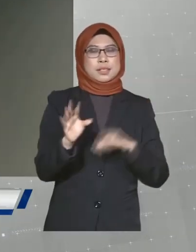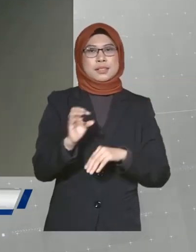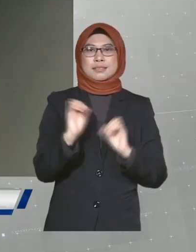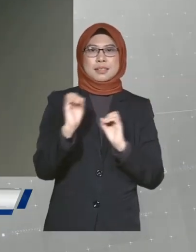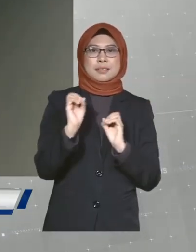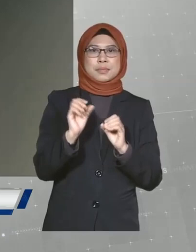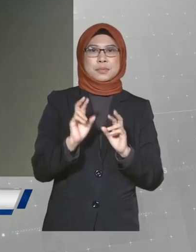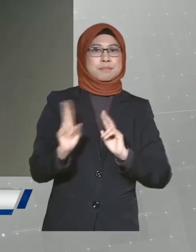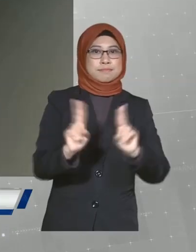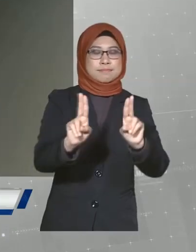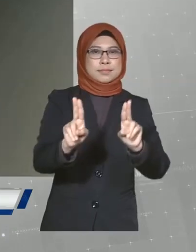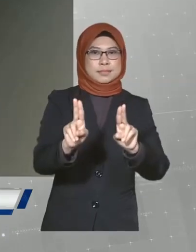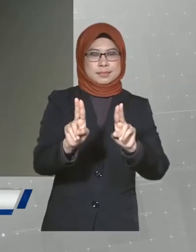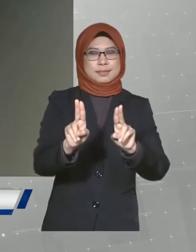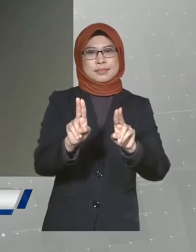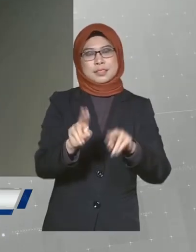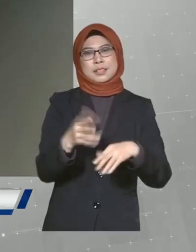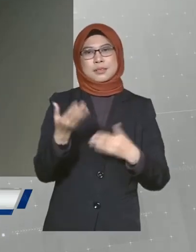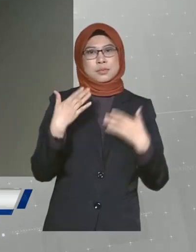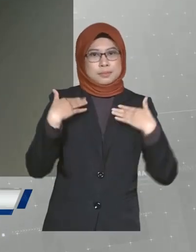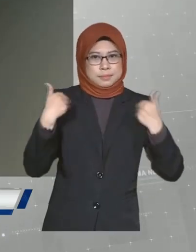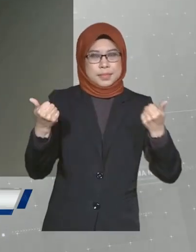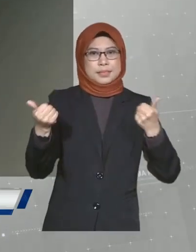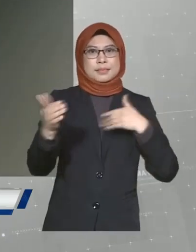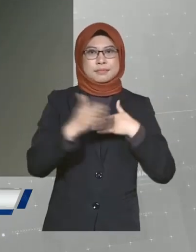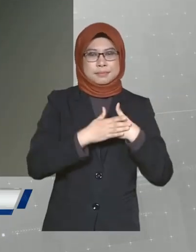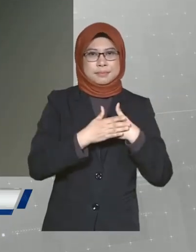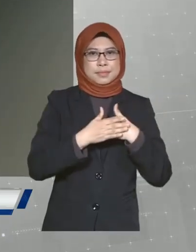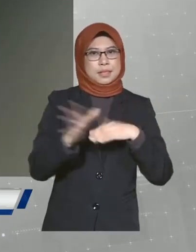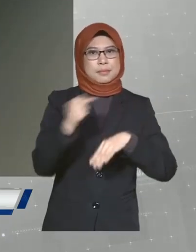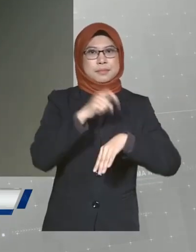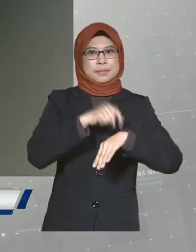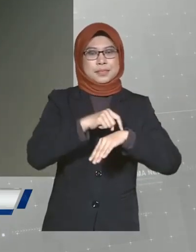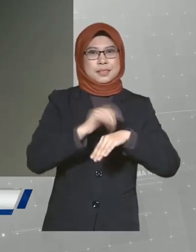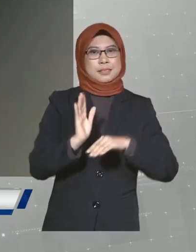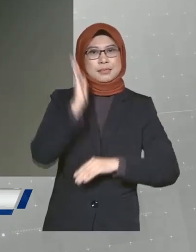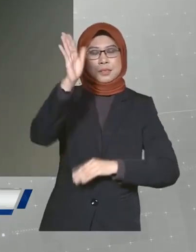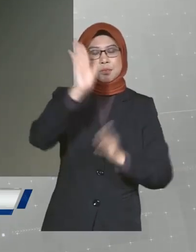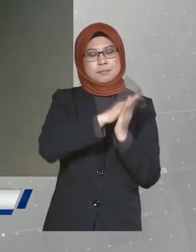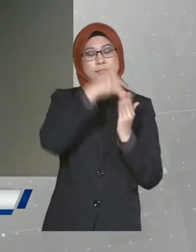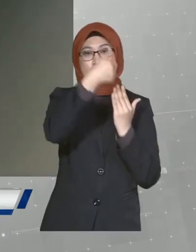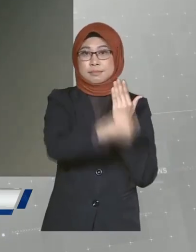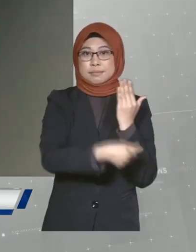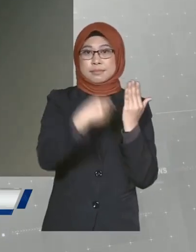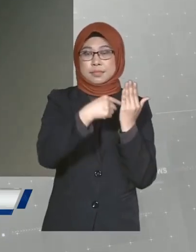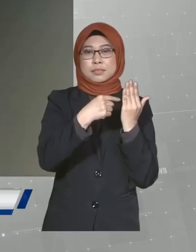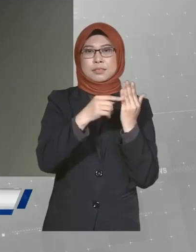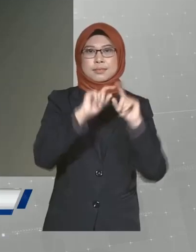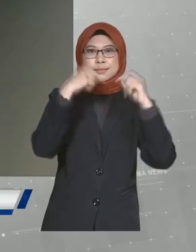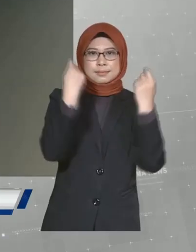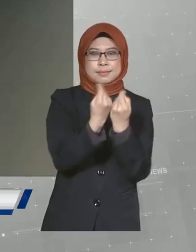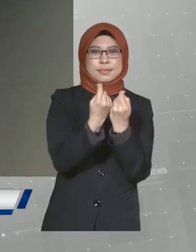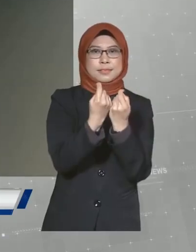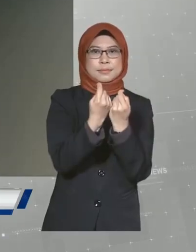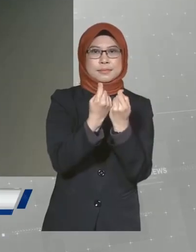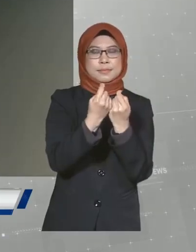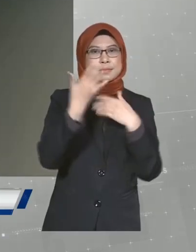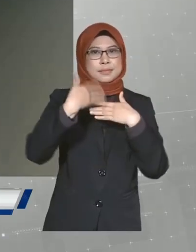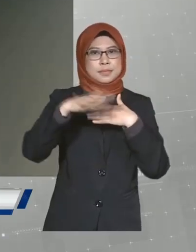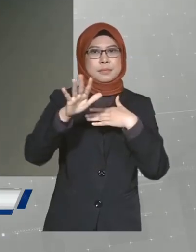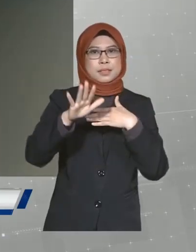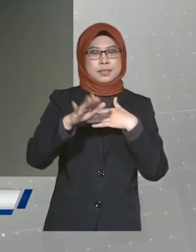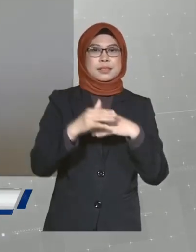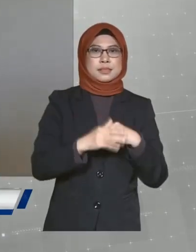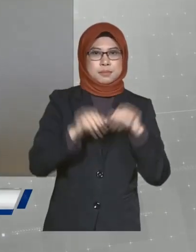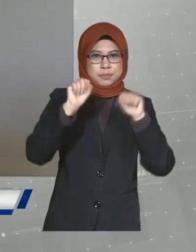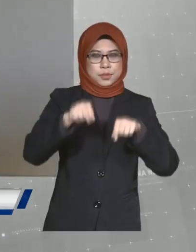rush to. So I can take a bit more time with recovery and I will have a look at the calendar with my team selepas I'm fully cleared to